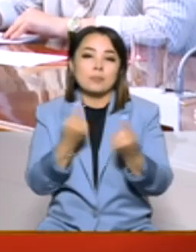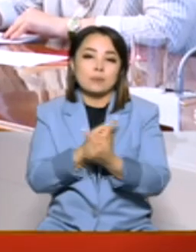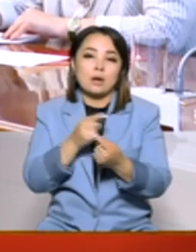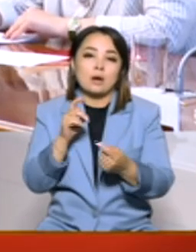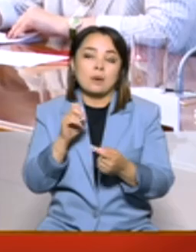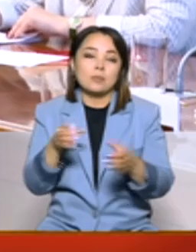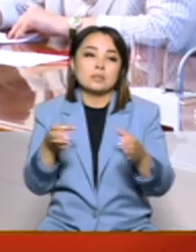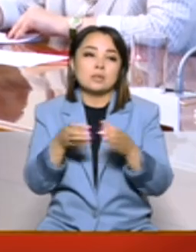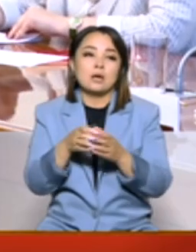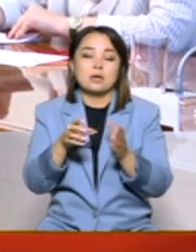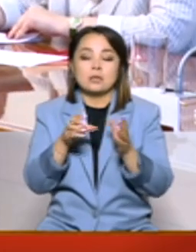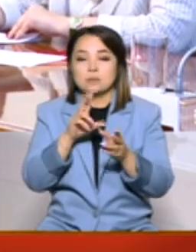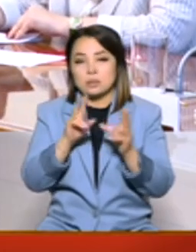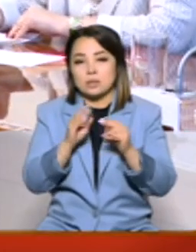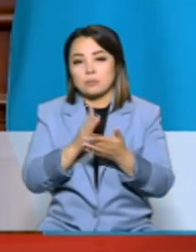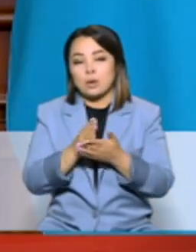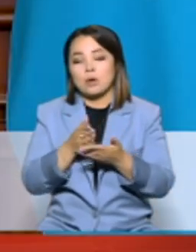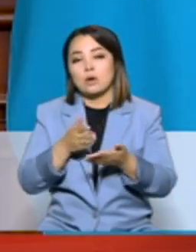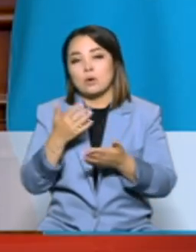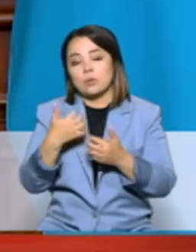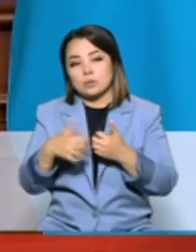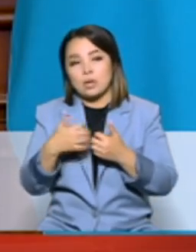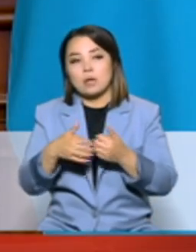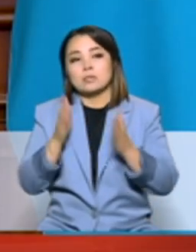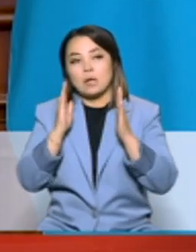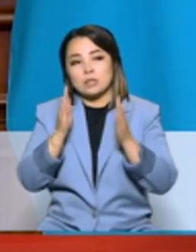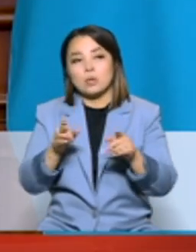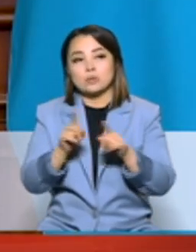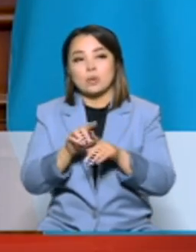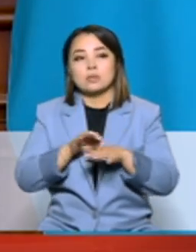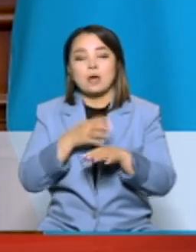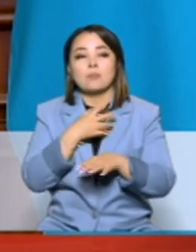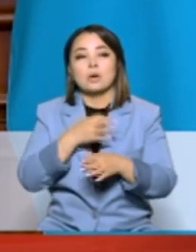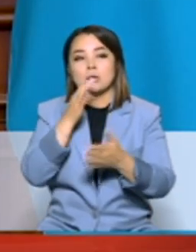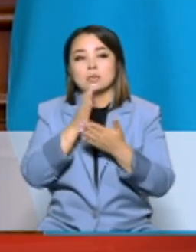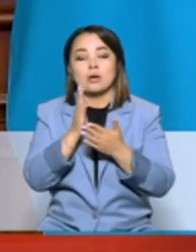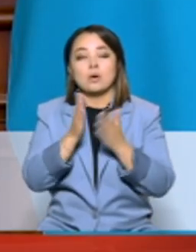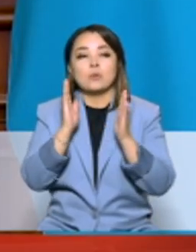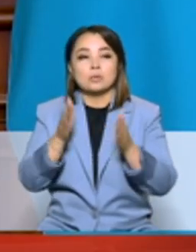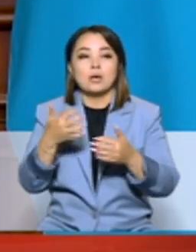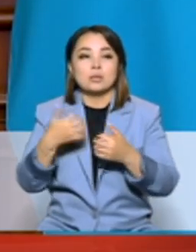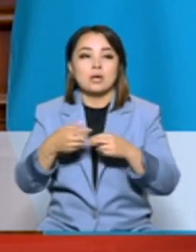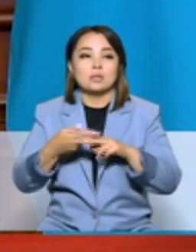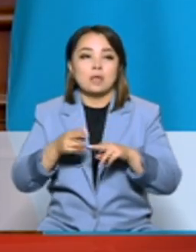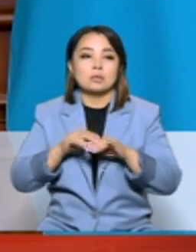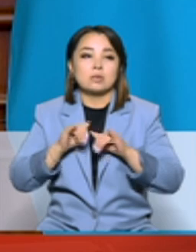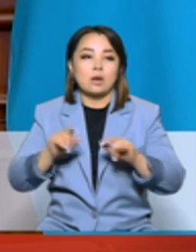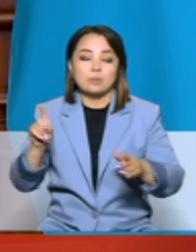саналады. Осы тұрғыда орта дәліздің стратегиялық маңызын атап өткім келеді. Жалпы біз орта дәлізді одан әрі